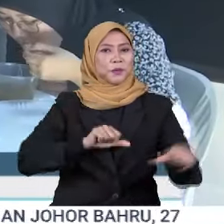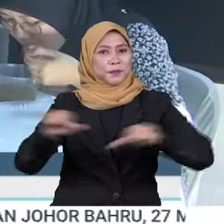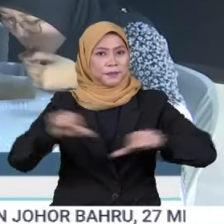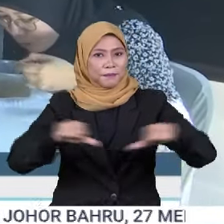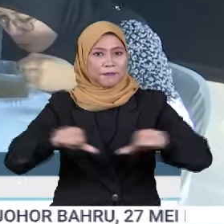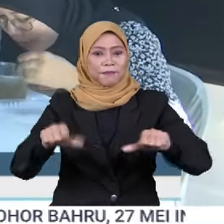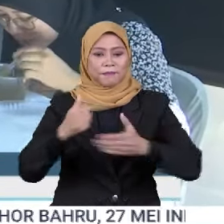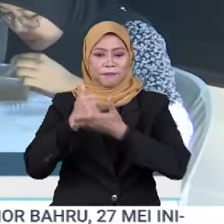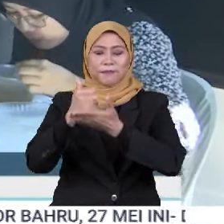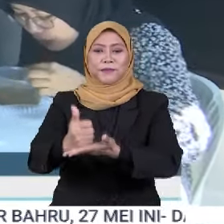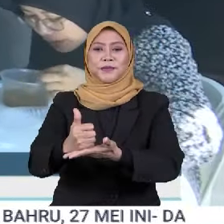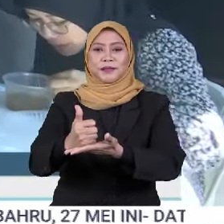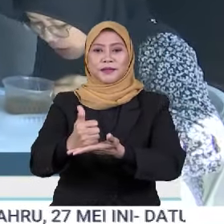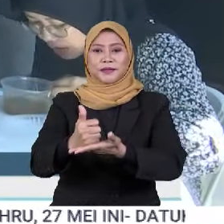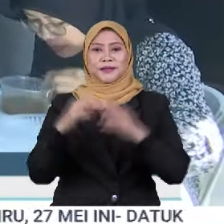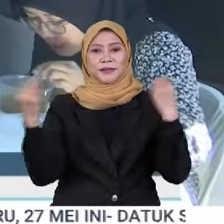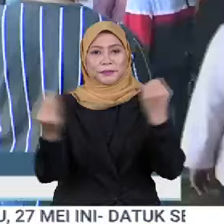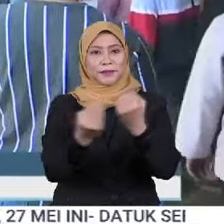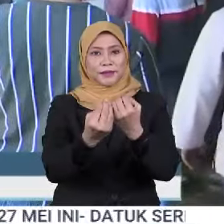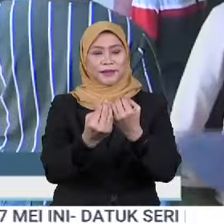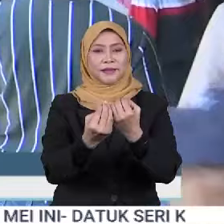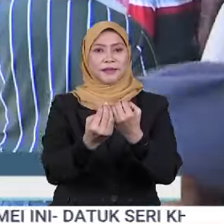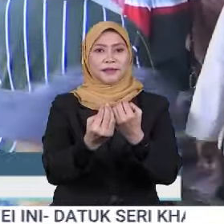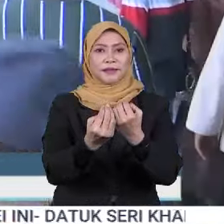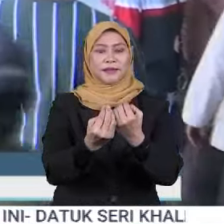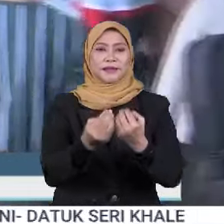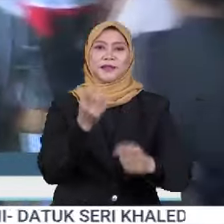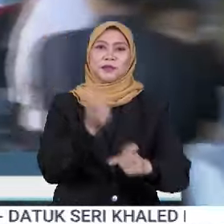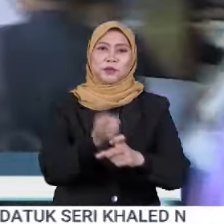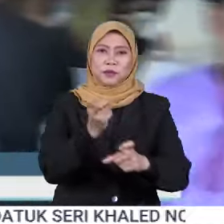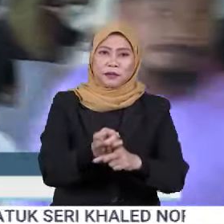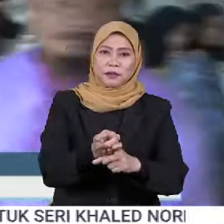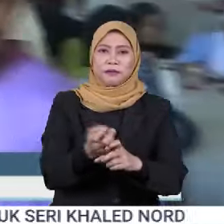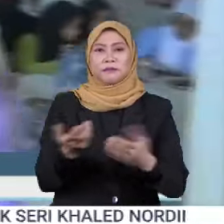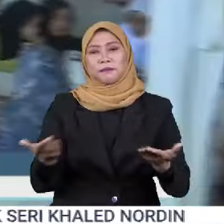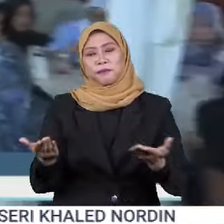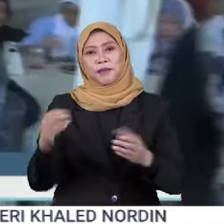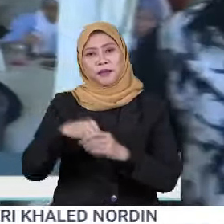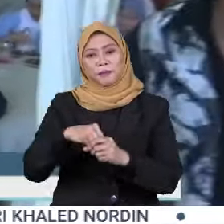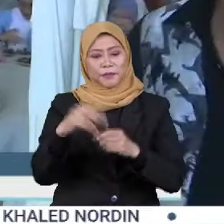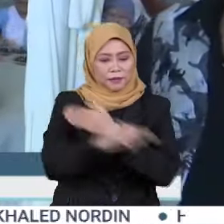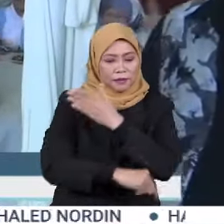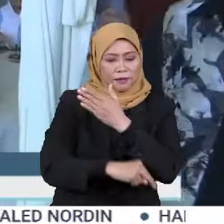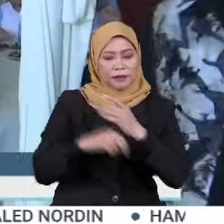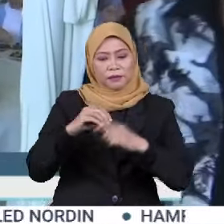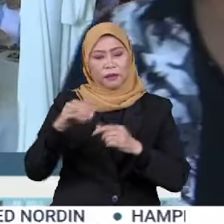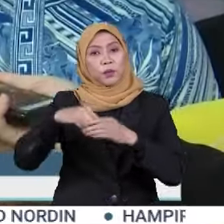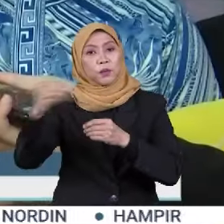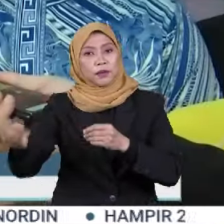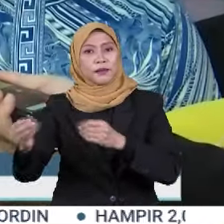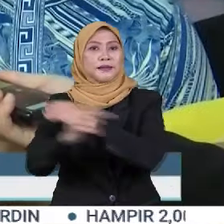untuk membantu masyarakat yang dalam kesusahan sama ada di dalam negeri ataupun di luar